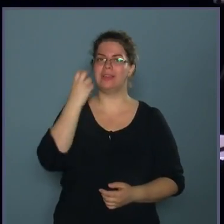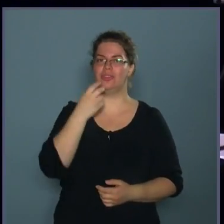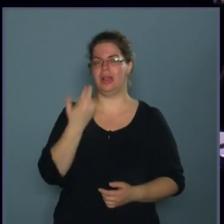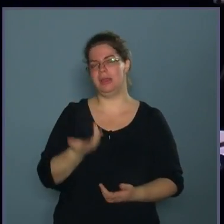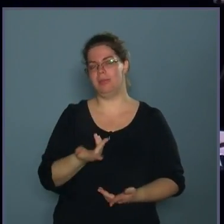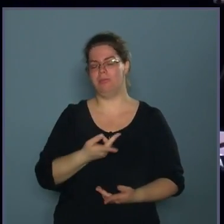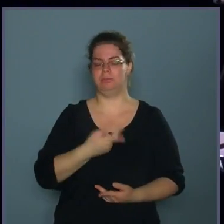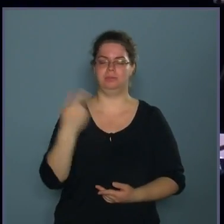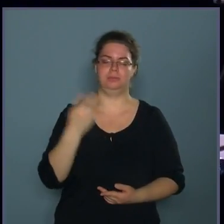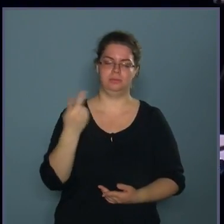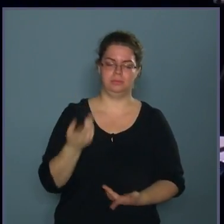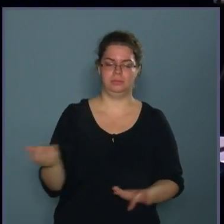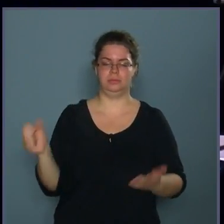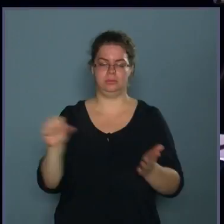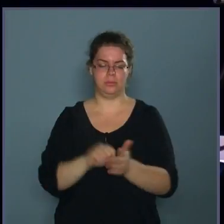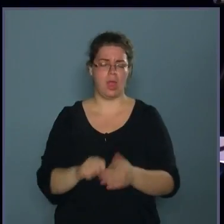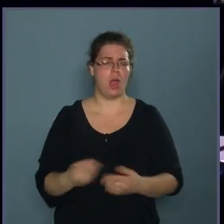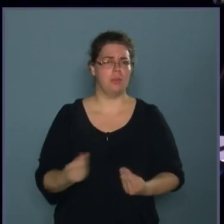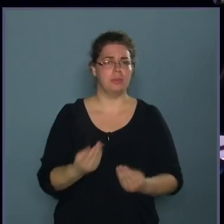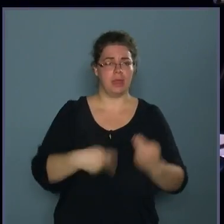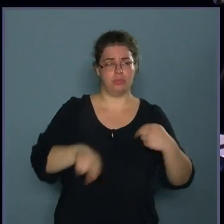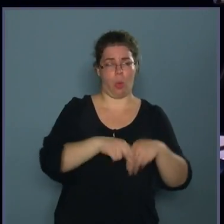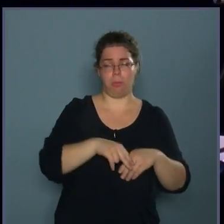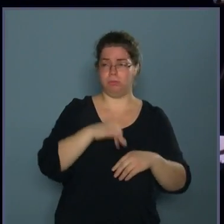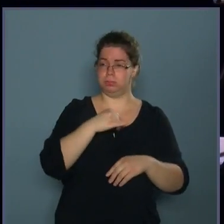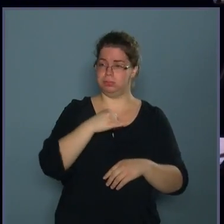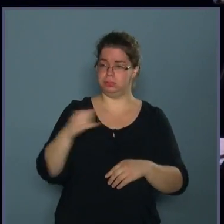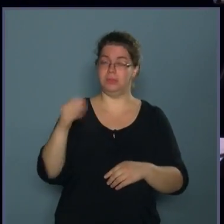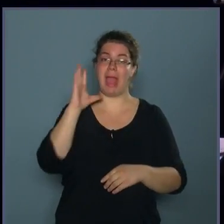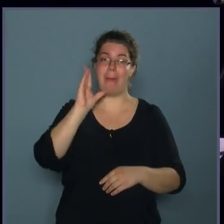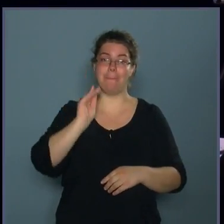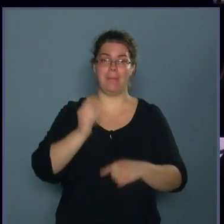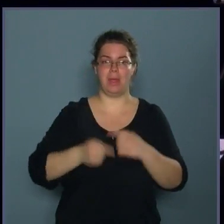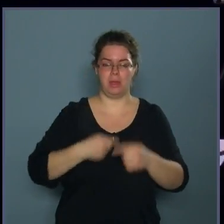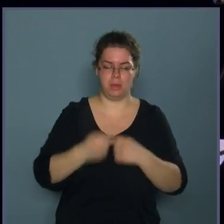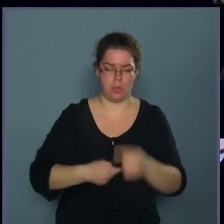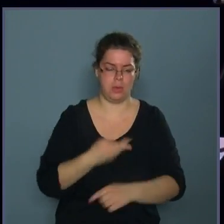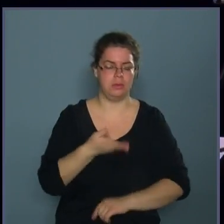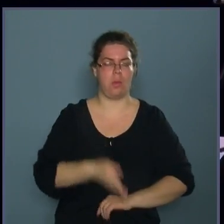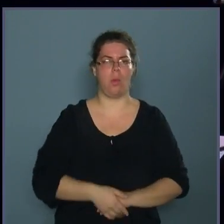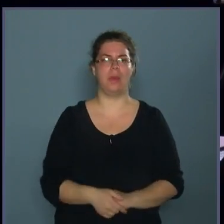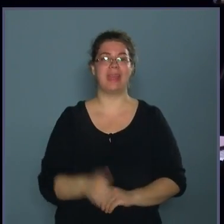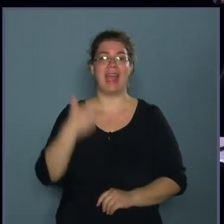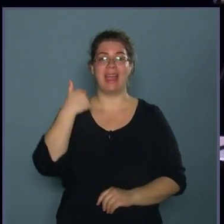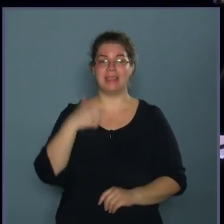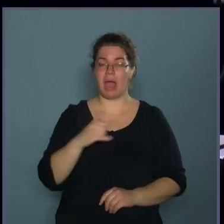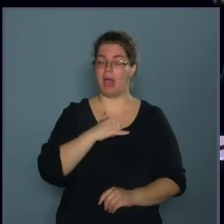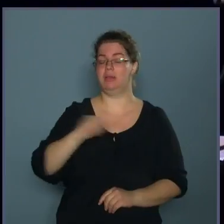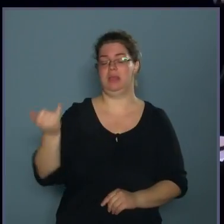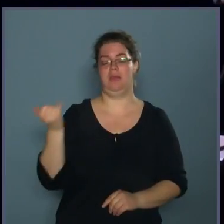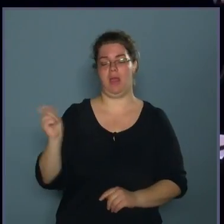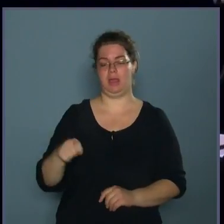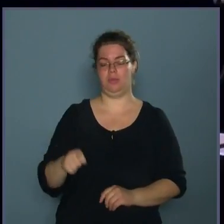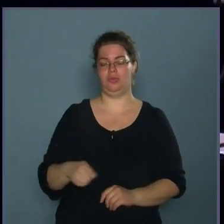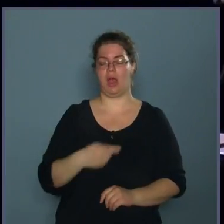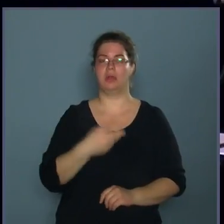Művelődési Központ, amely több emberöltő óta éppen 100 esztendeje képviseli Pest Erzsébet kulturális